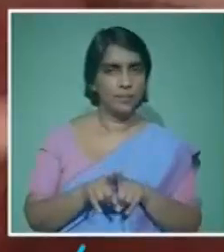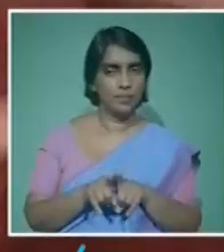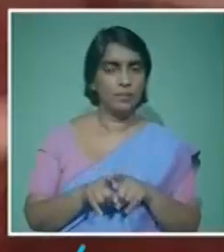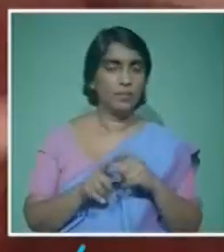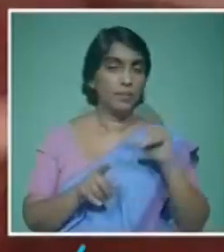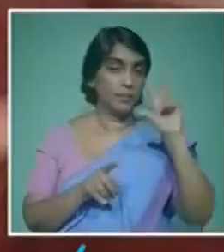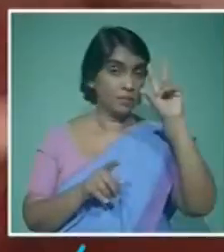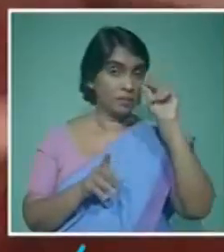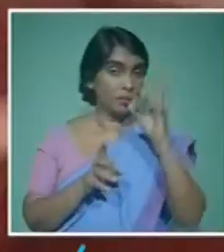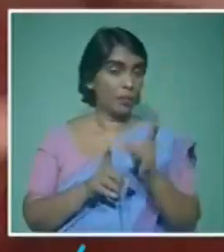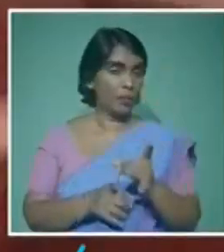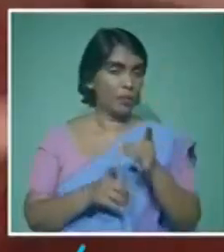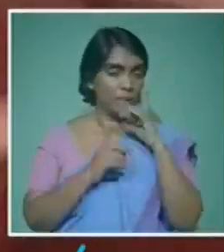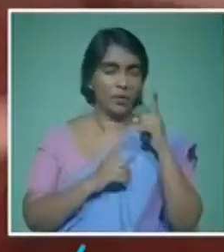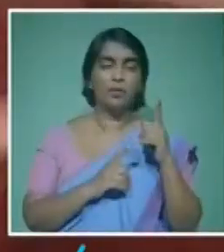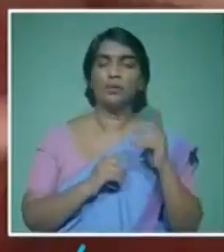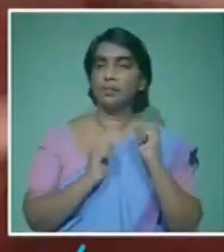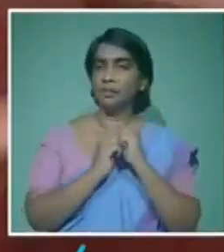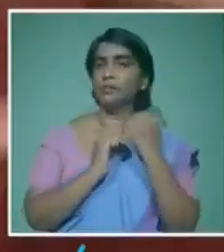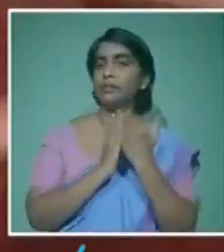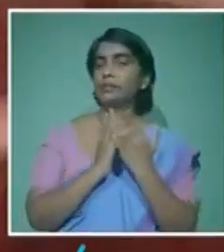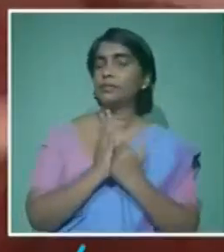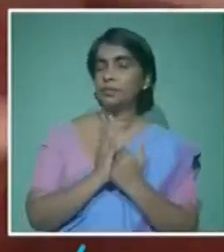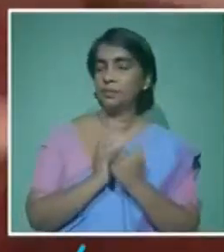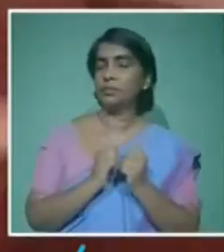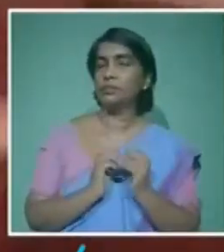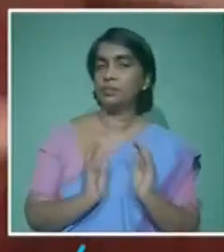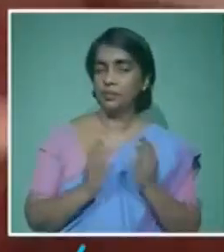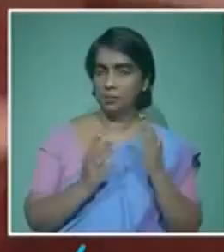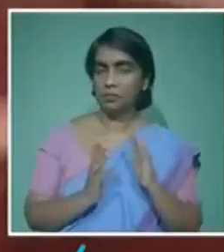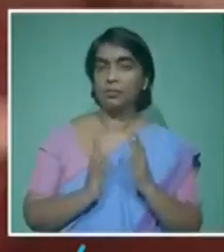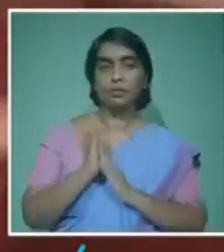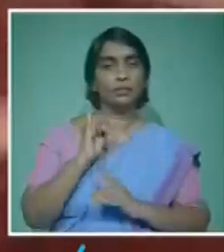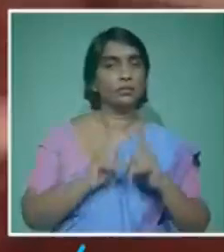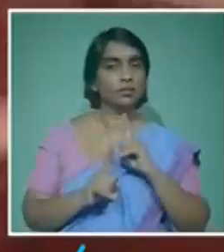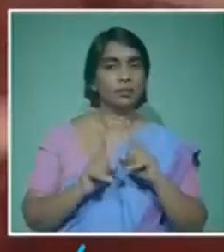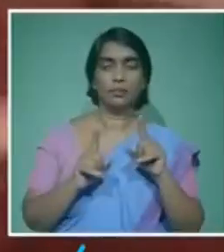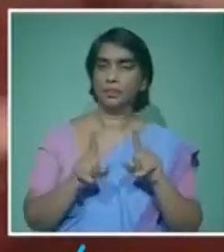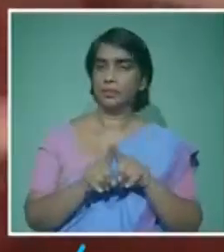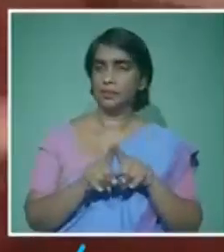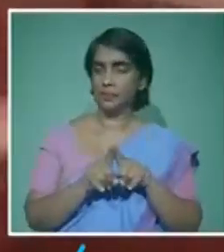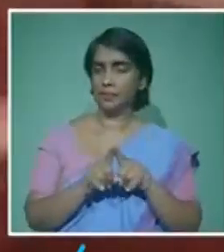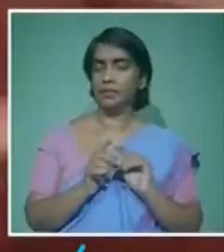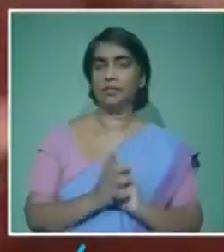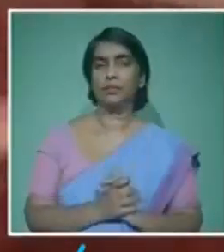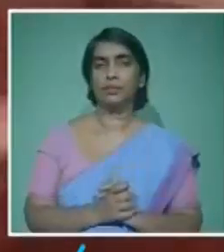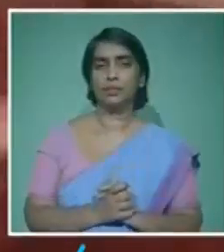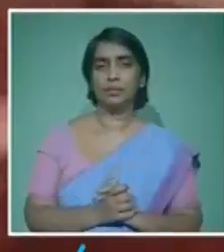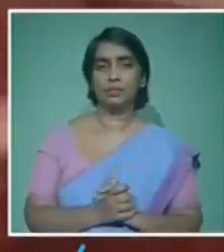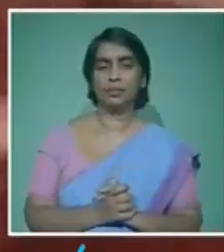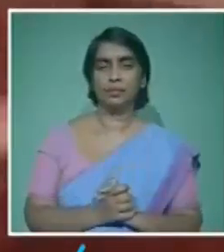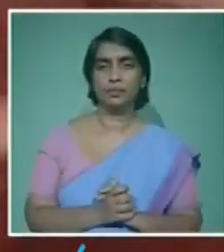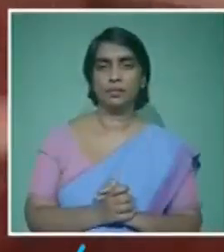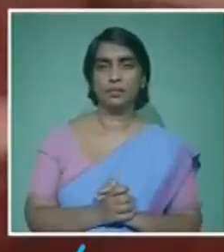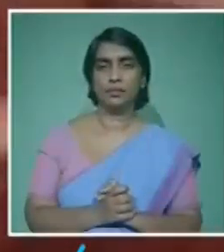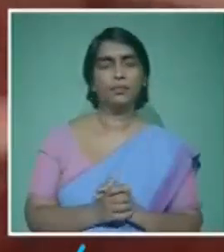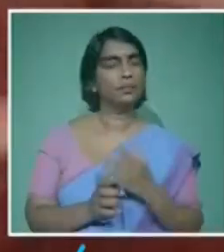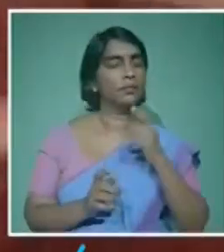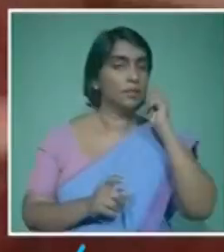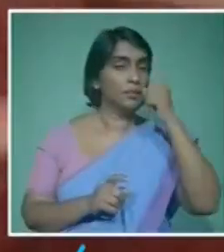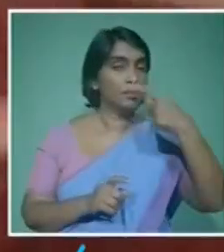மிக்கதாக முன்னெடுத்து வருகின்றோம். அந்த வகையில் உணவு பாதுகாப்பு, மக்களின் போசாக்கு